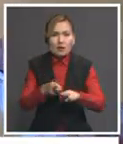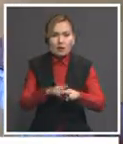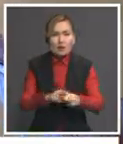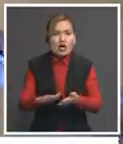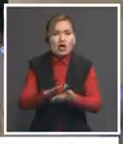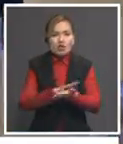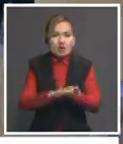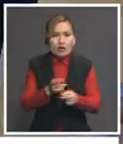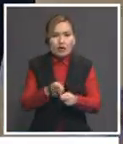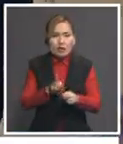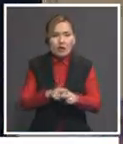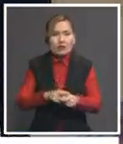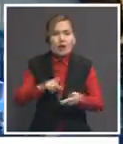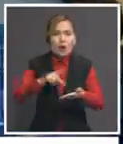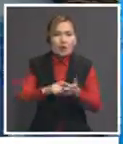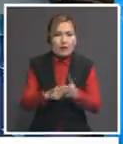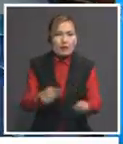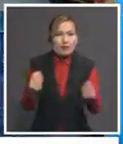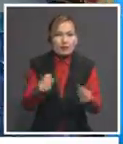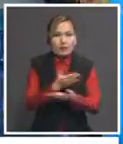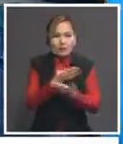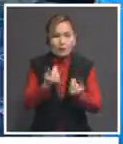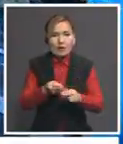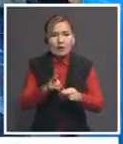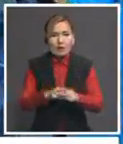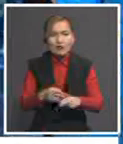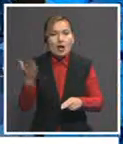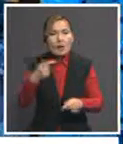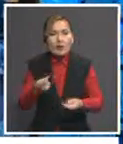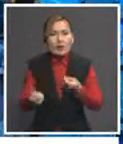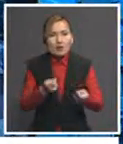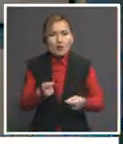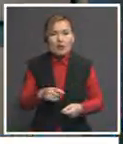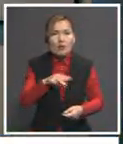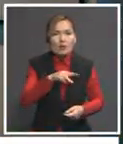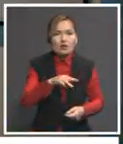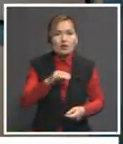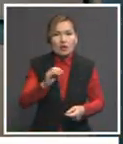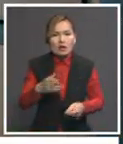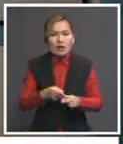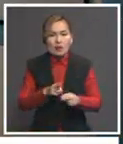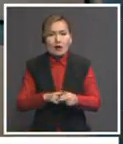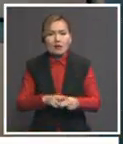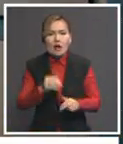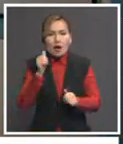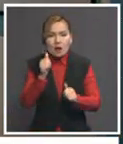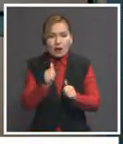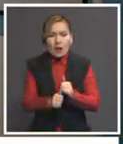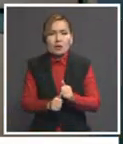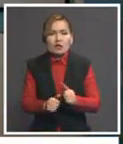ешқандай да VIP-камералар жоқ екендігін айтты. Ал Қазатомпромның бұрынғы басшысы Мұхтар Жәкішев қазір аптасына 2